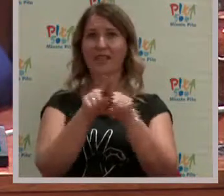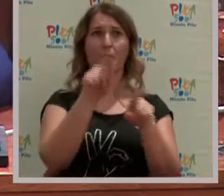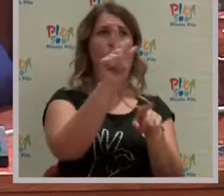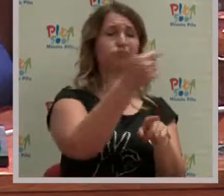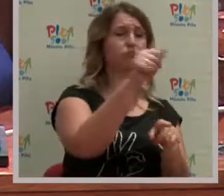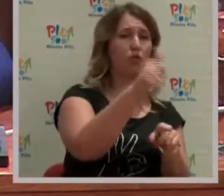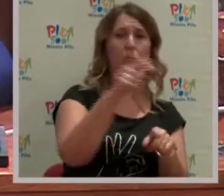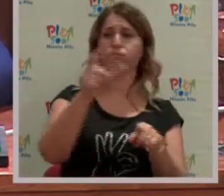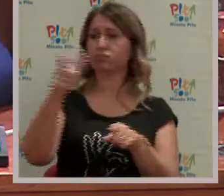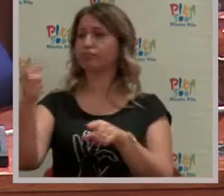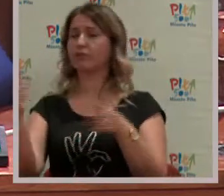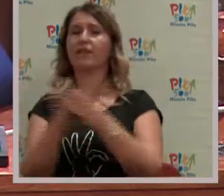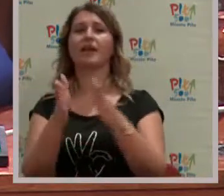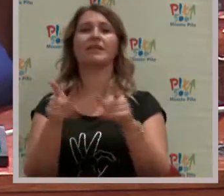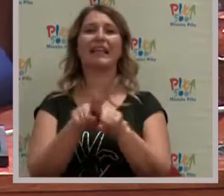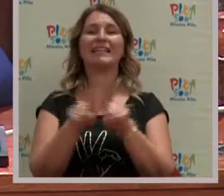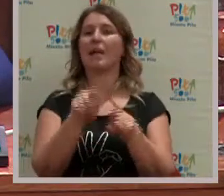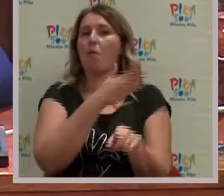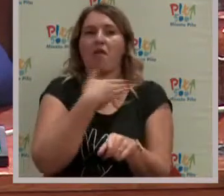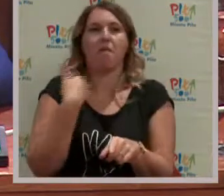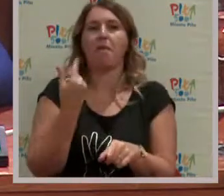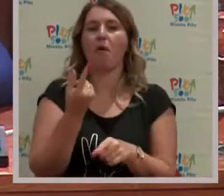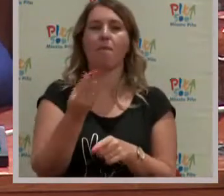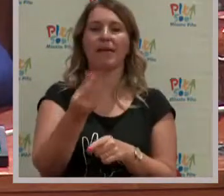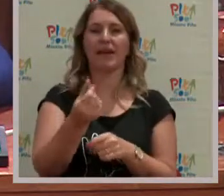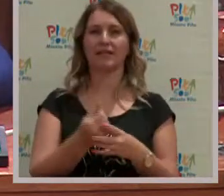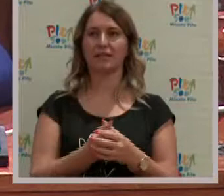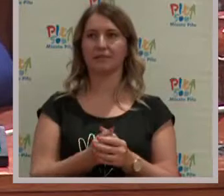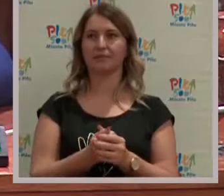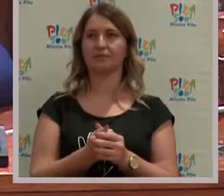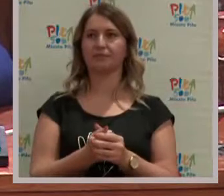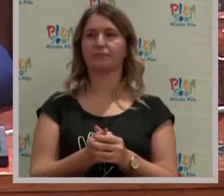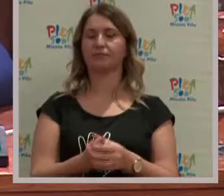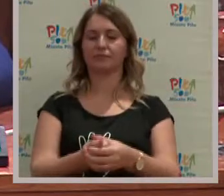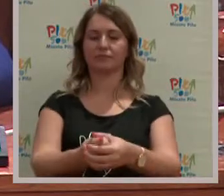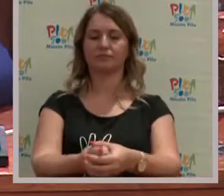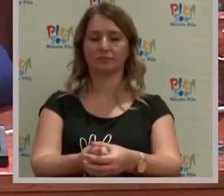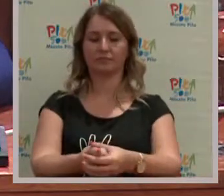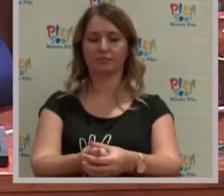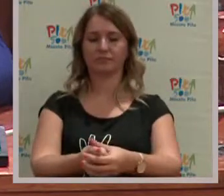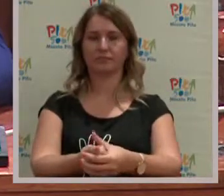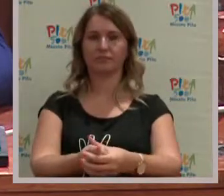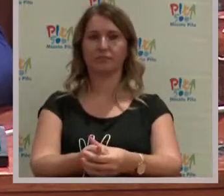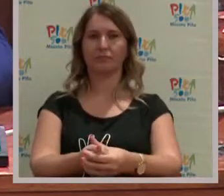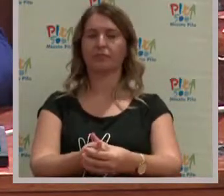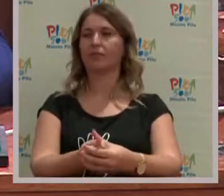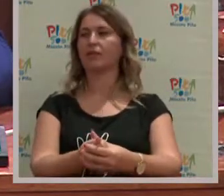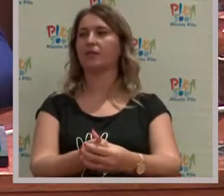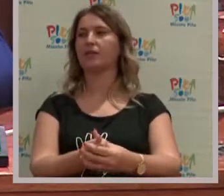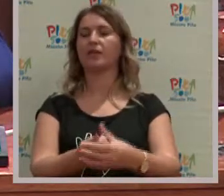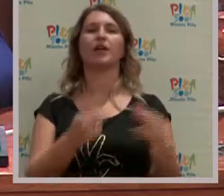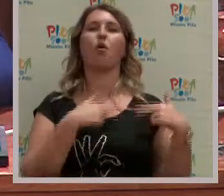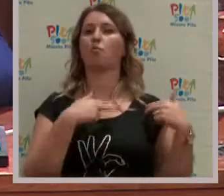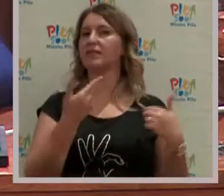naciski wielu klubów na zespół do spraw licencji niestety nie dały